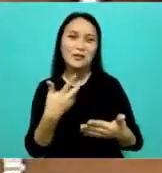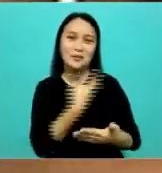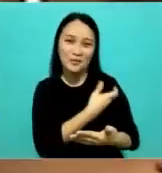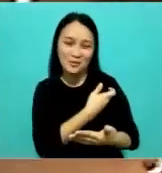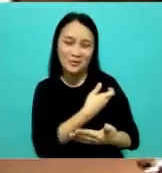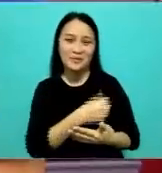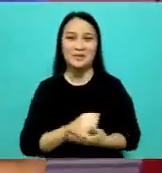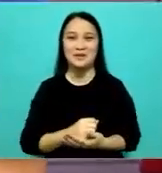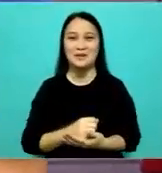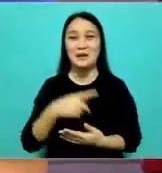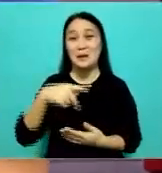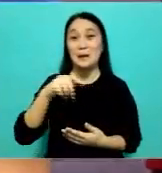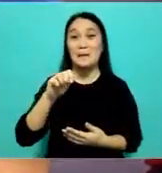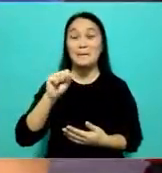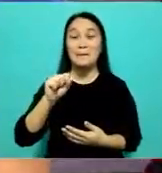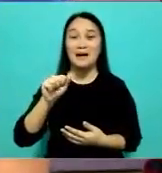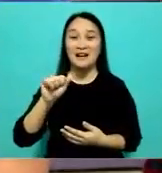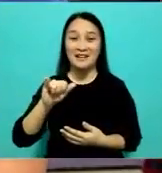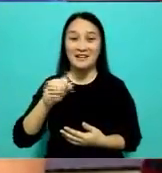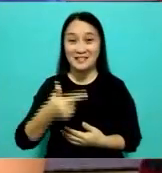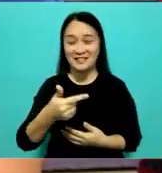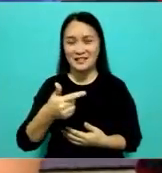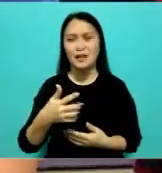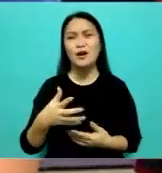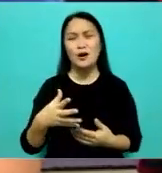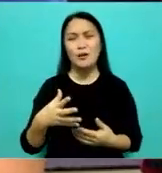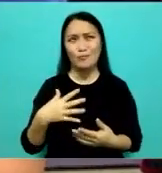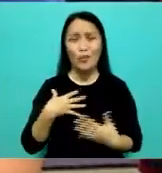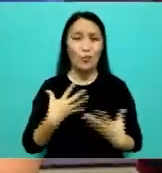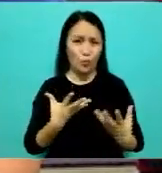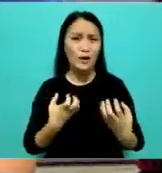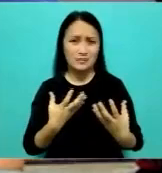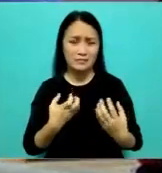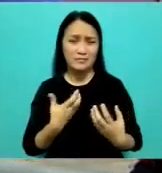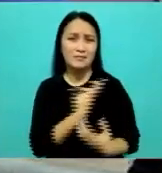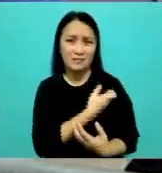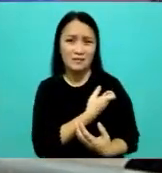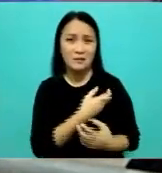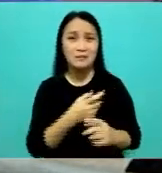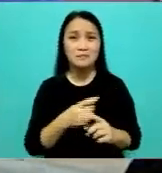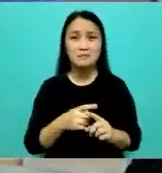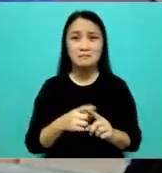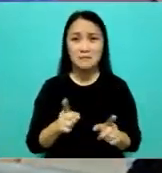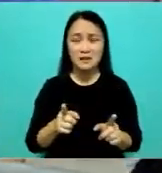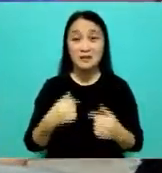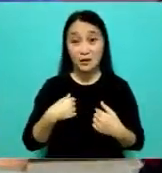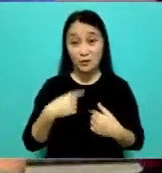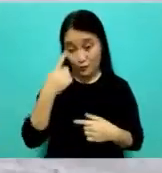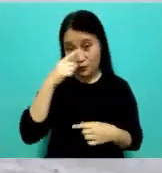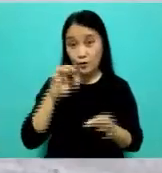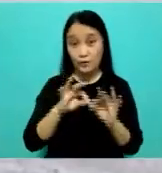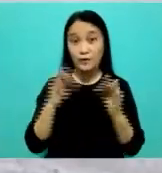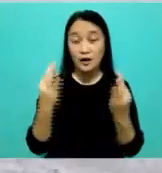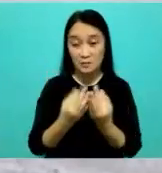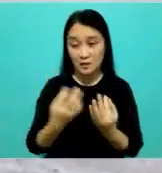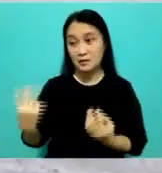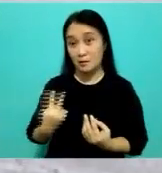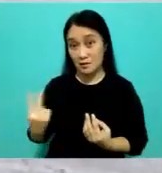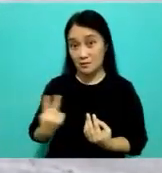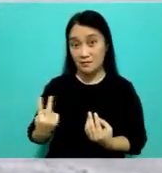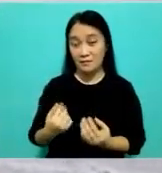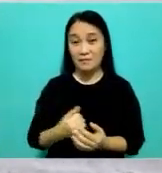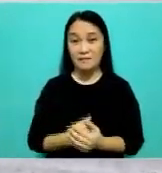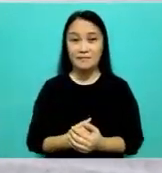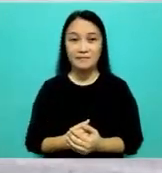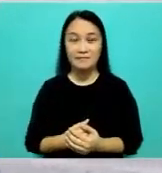Sa amin naman po kami, willing naman po kasi kami magpabakuna. Para din po sa amin yun, mag-asawa. Suportado